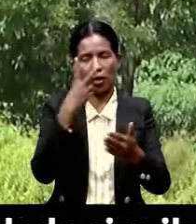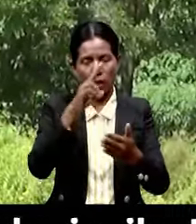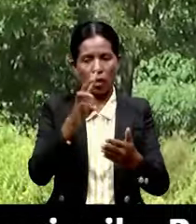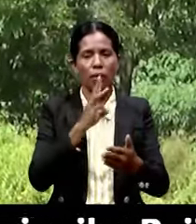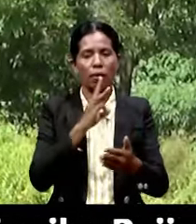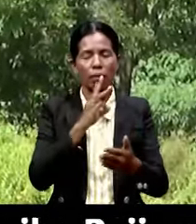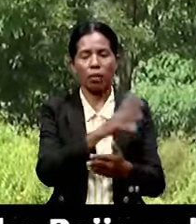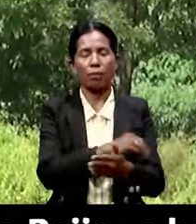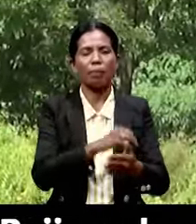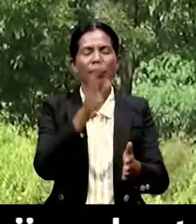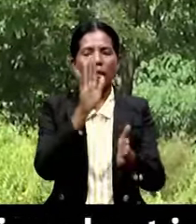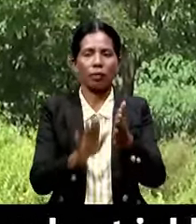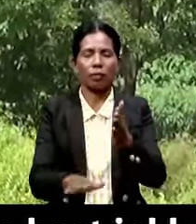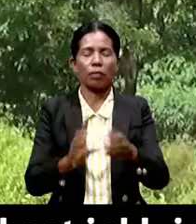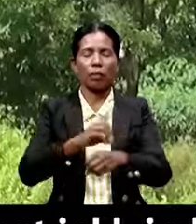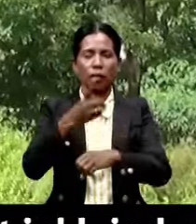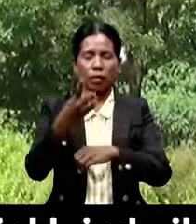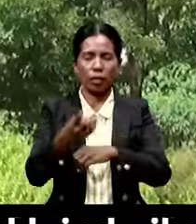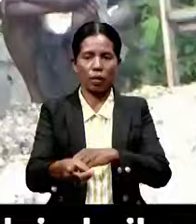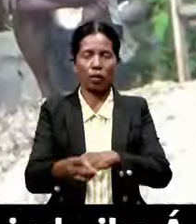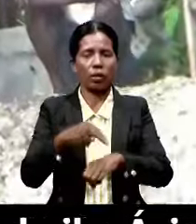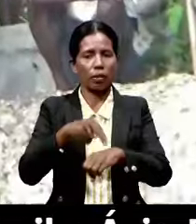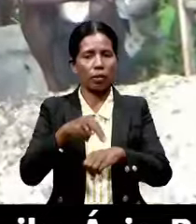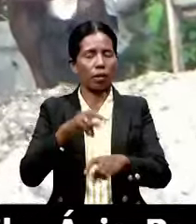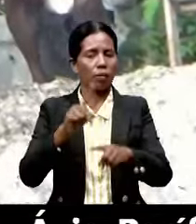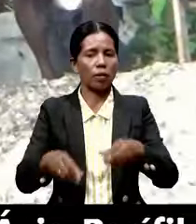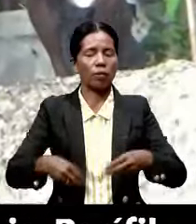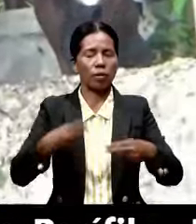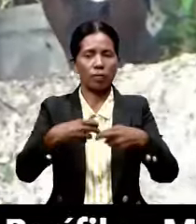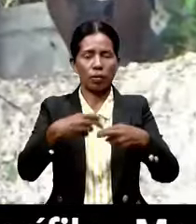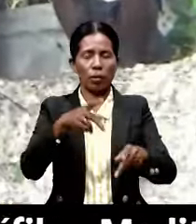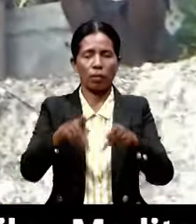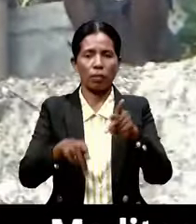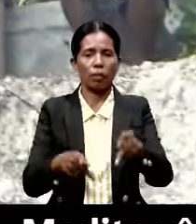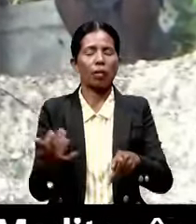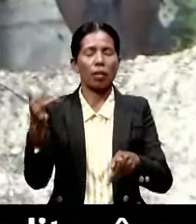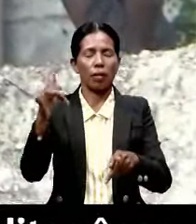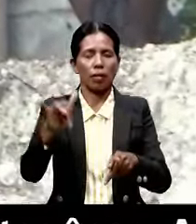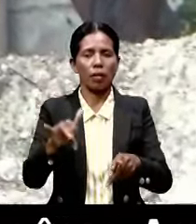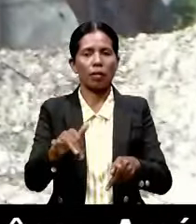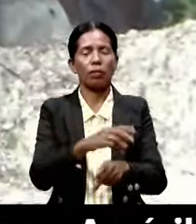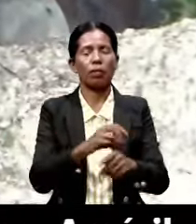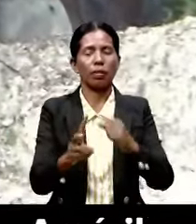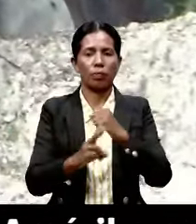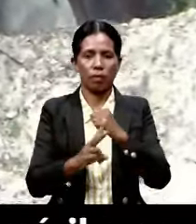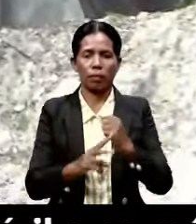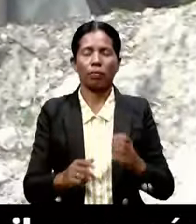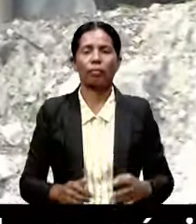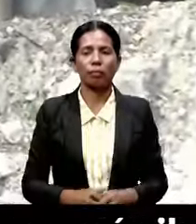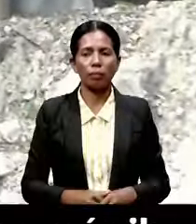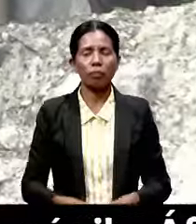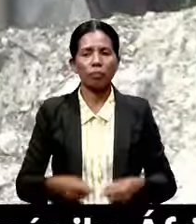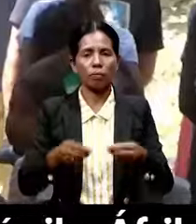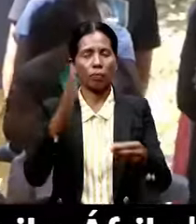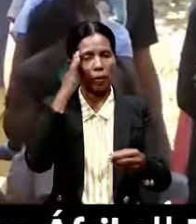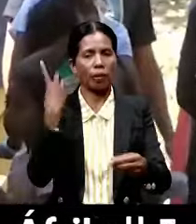no Bele Reduz Desastre Natural, no Nela Bele Forrisco, ba comunidade, nebe hela e a Raitetu, horisai vítima. Fo Hanoi Baita,